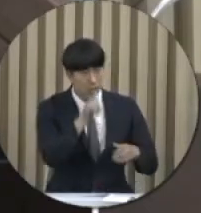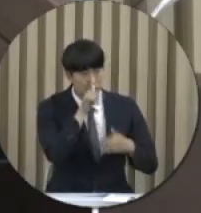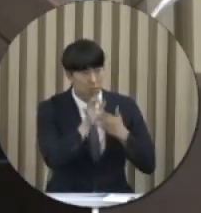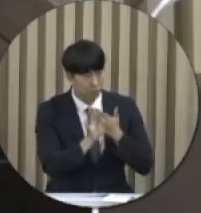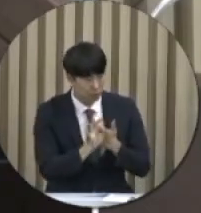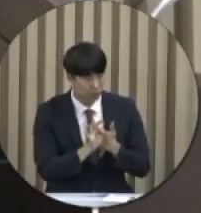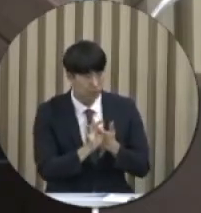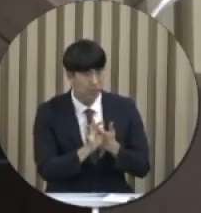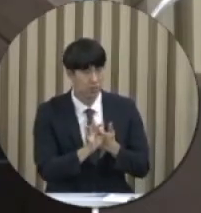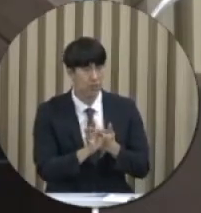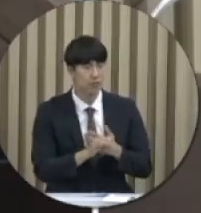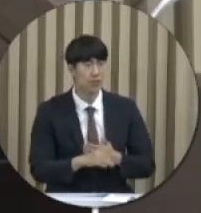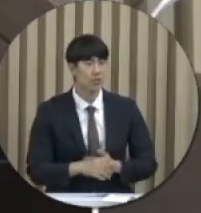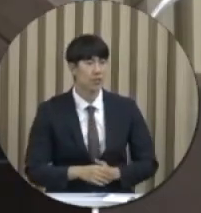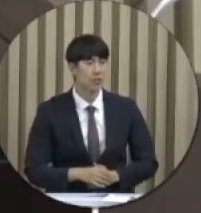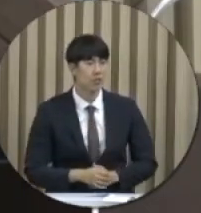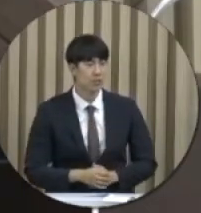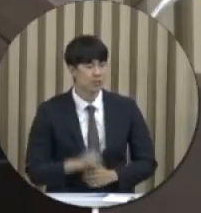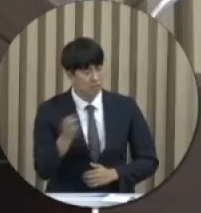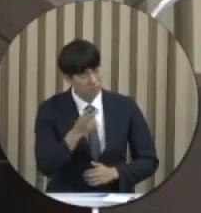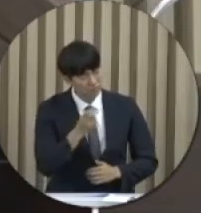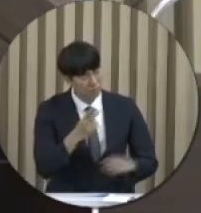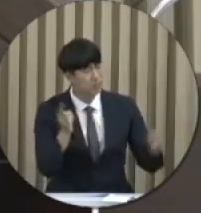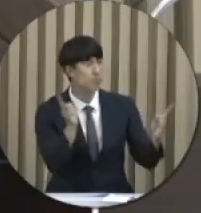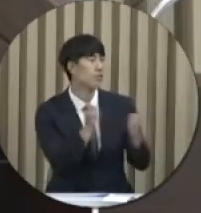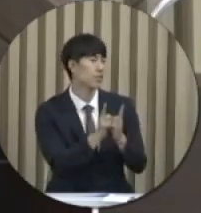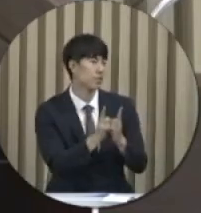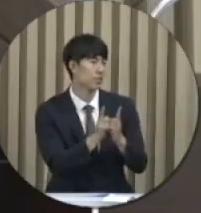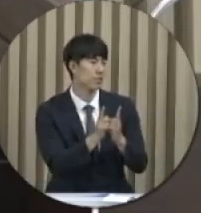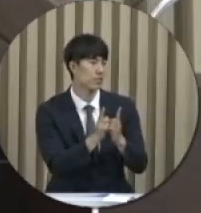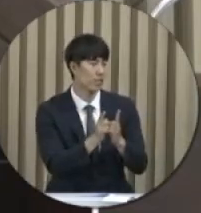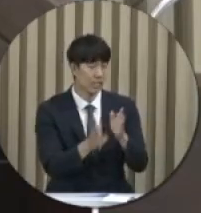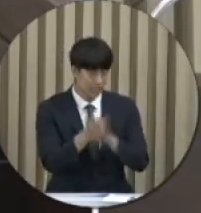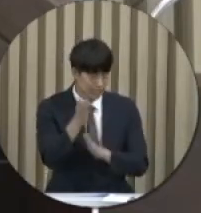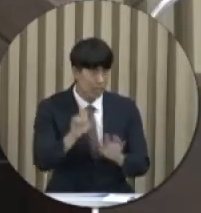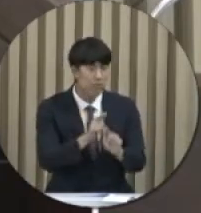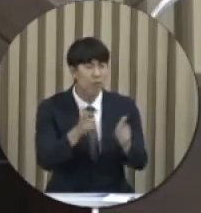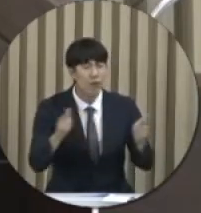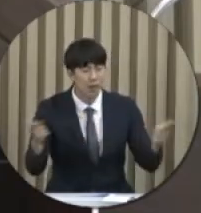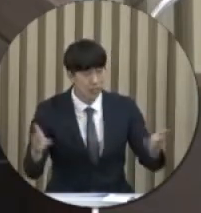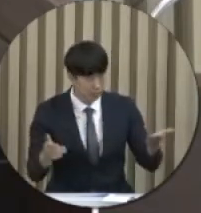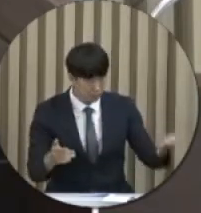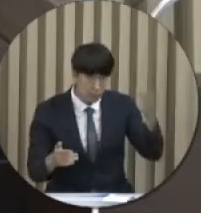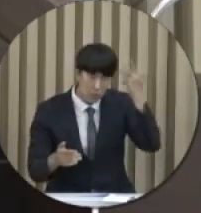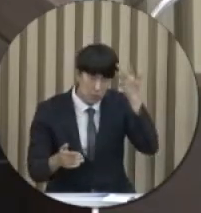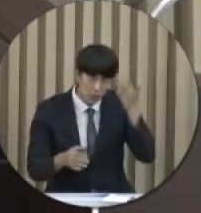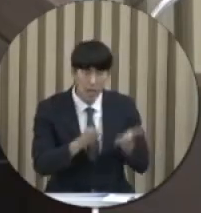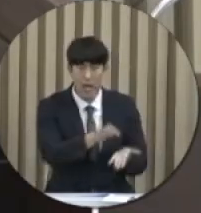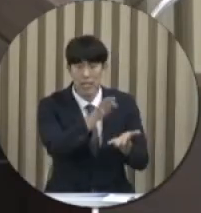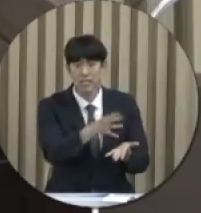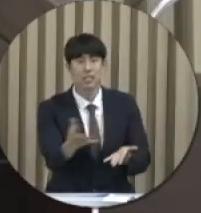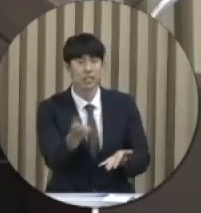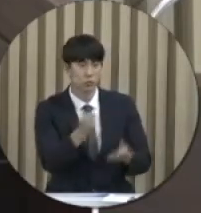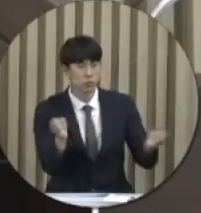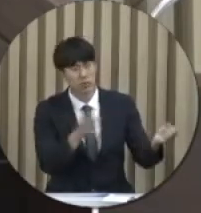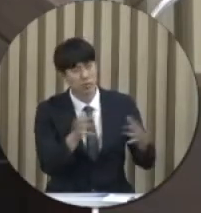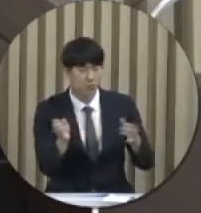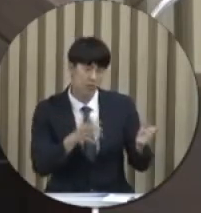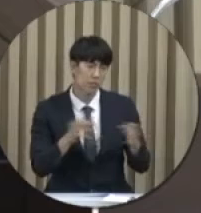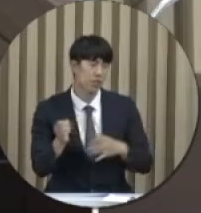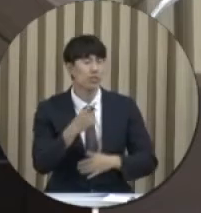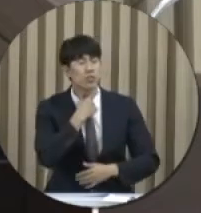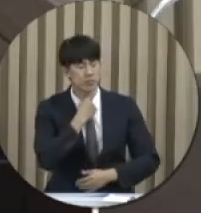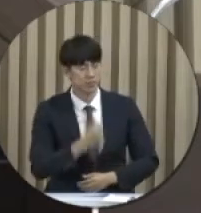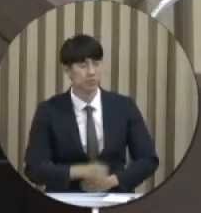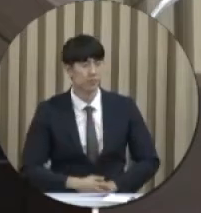된다면 좀 자주 뵙고서 시의 많은 시장님의 철학과 가치를 갖고 시정 운영하시는 부분에 대해